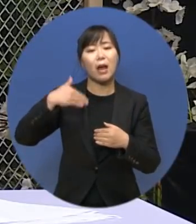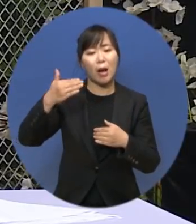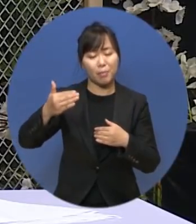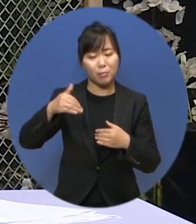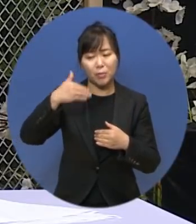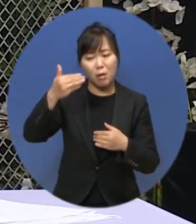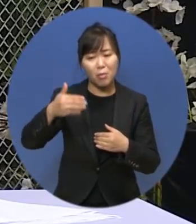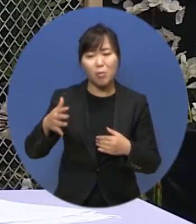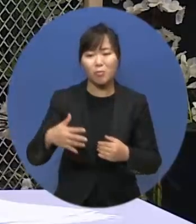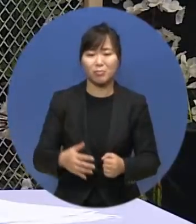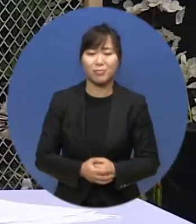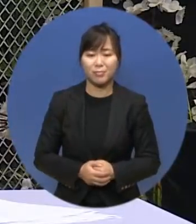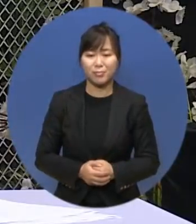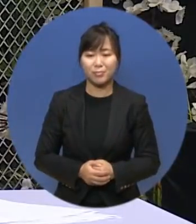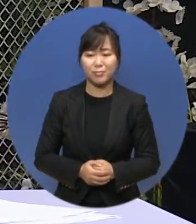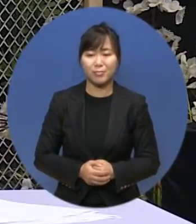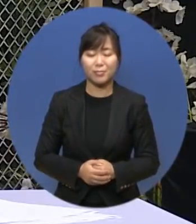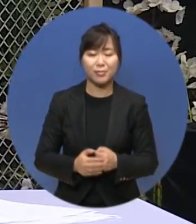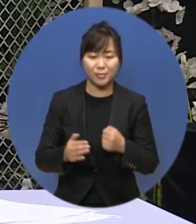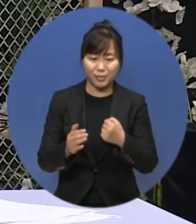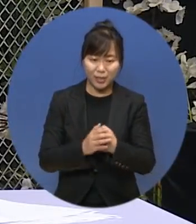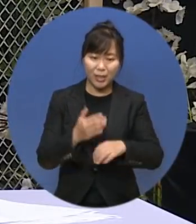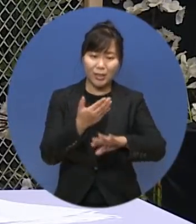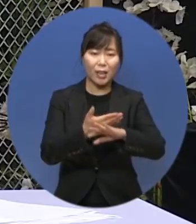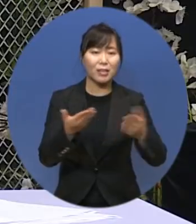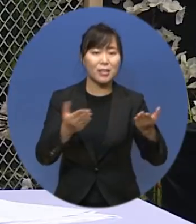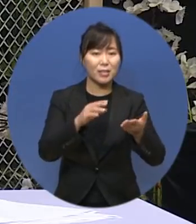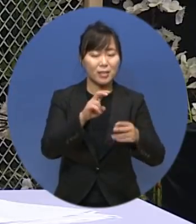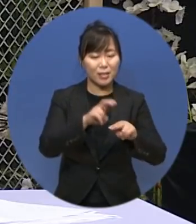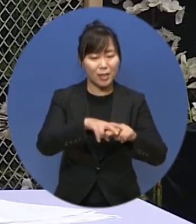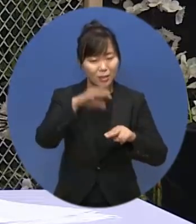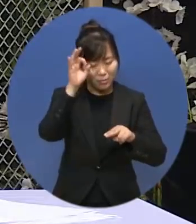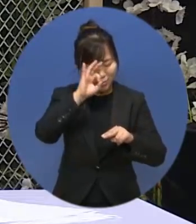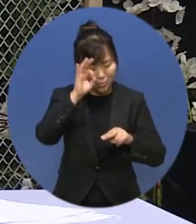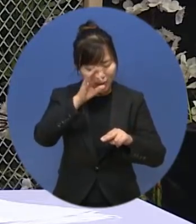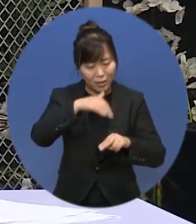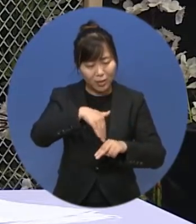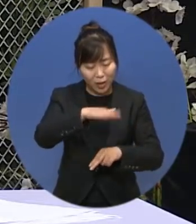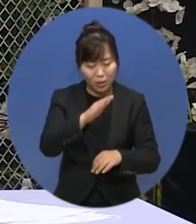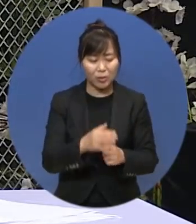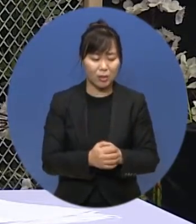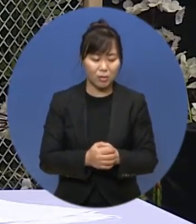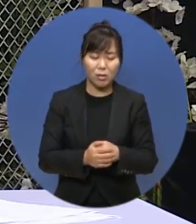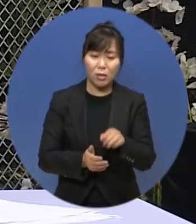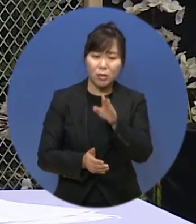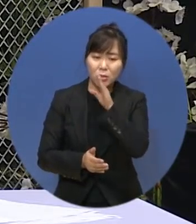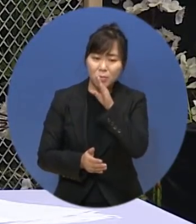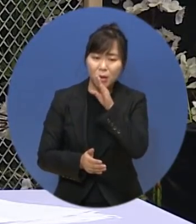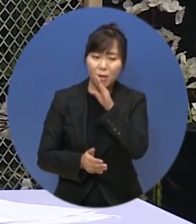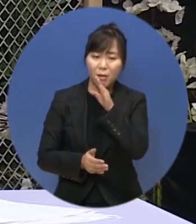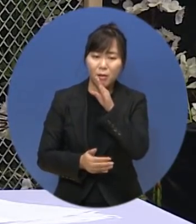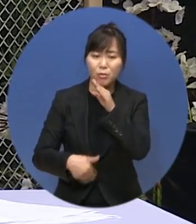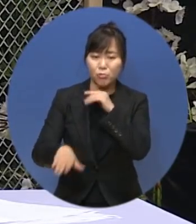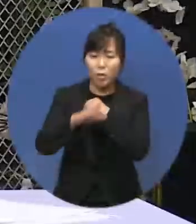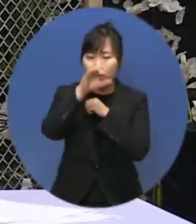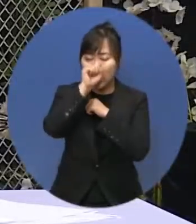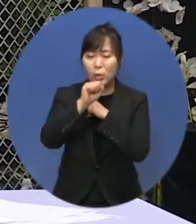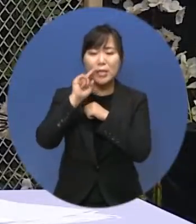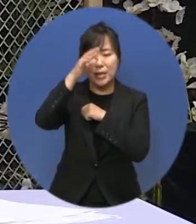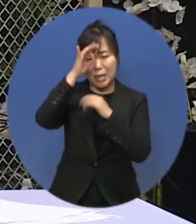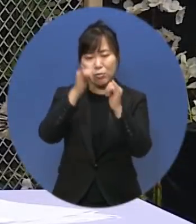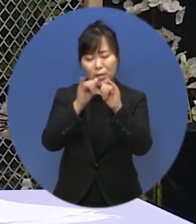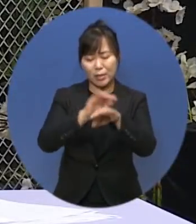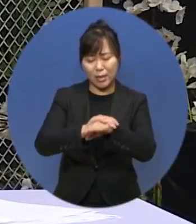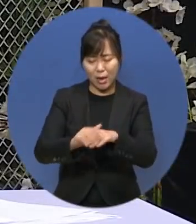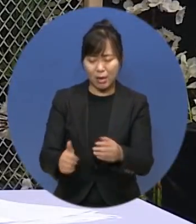단계가 없는 거예요. 그래서 다른 일자리를 찾아 나간다거나 정말 저희가 좋은